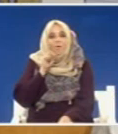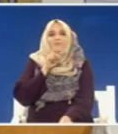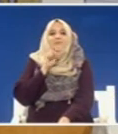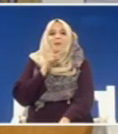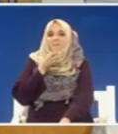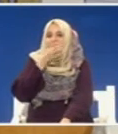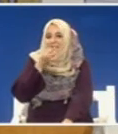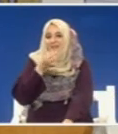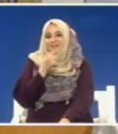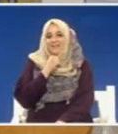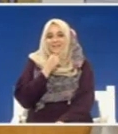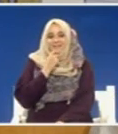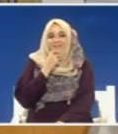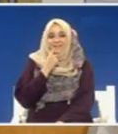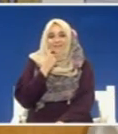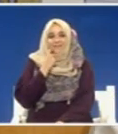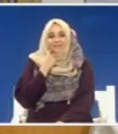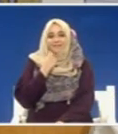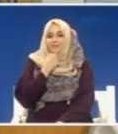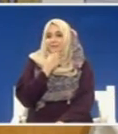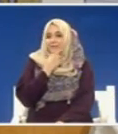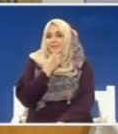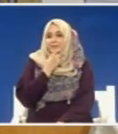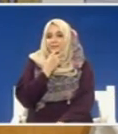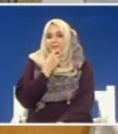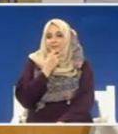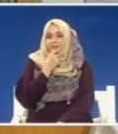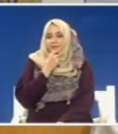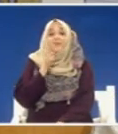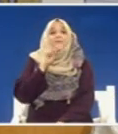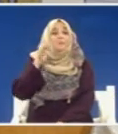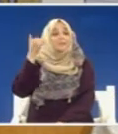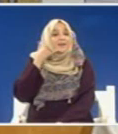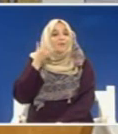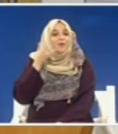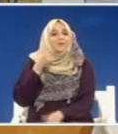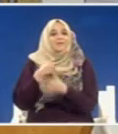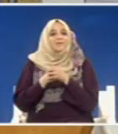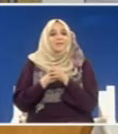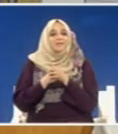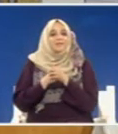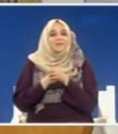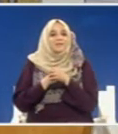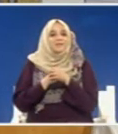السلام. الله. أيوة. أولا يعني مسكنا مرت بالمراحل،